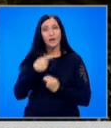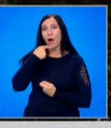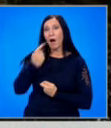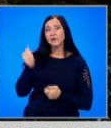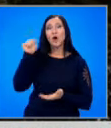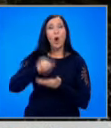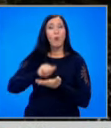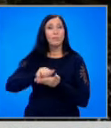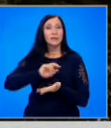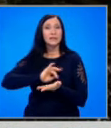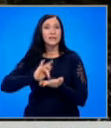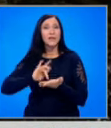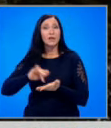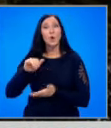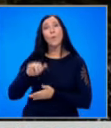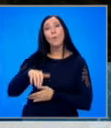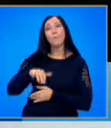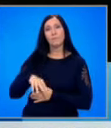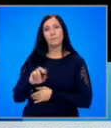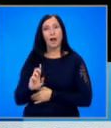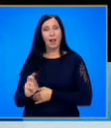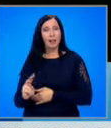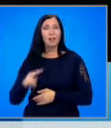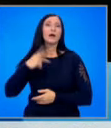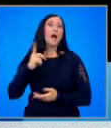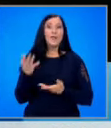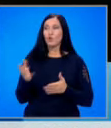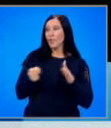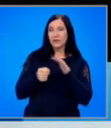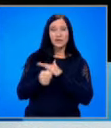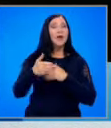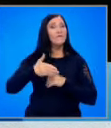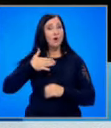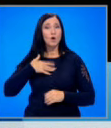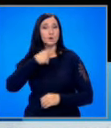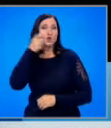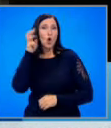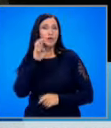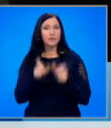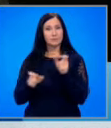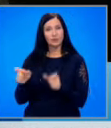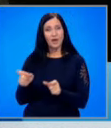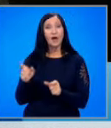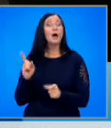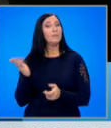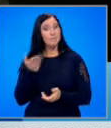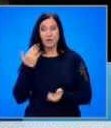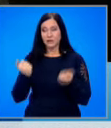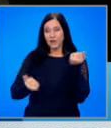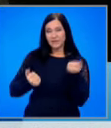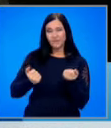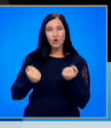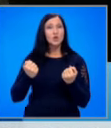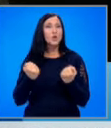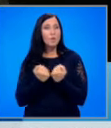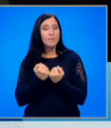от прес-центъра на Умбал Свети Георги в Пловдив, където е настанен. Във влака са пътували около 130 пътници. Те бяха извозени от мястото,